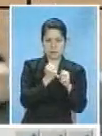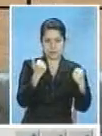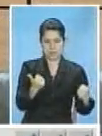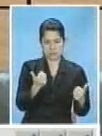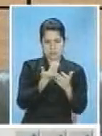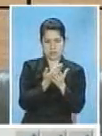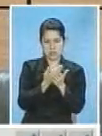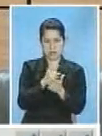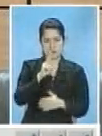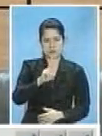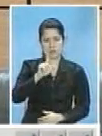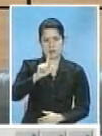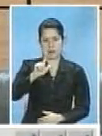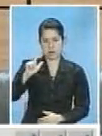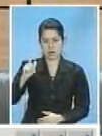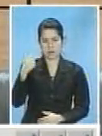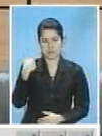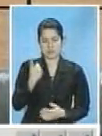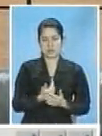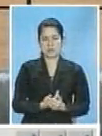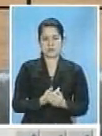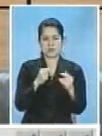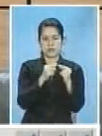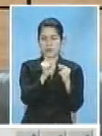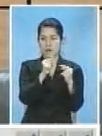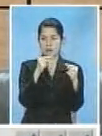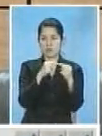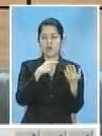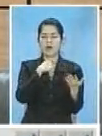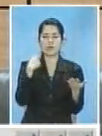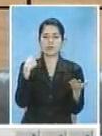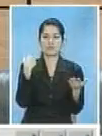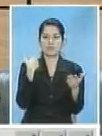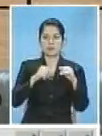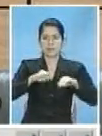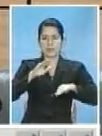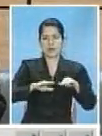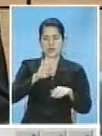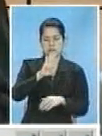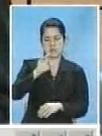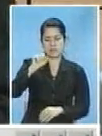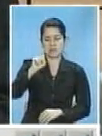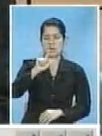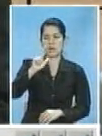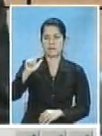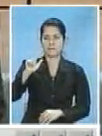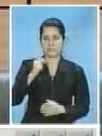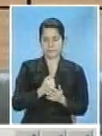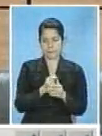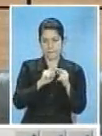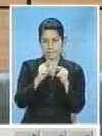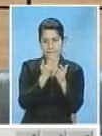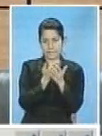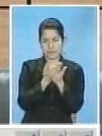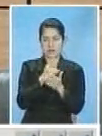ล้านล้านนะครับก็ขาดทุนหรือว่าขาดทุนไปประมาณ 400,000 กว่าล้านนะครับแต่2ล้านล้าน